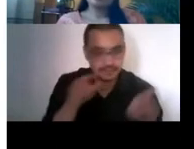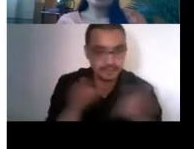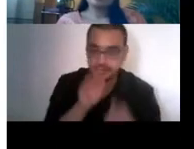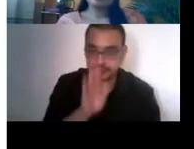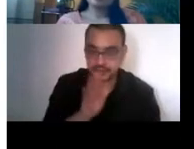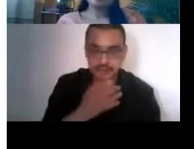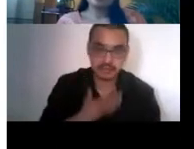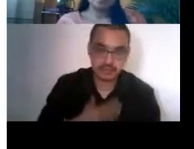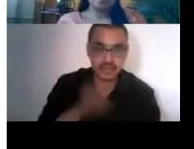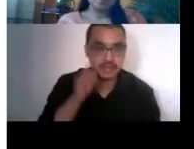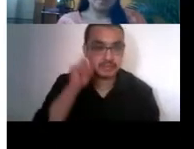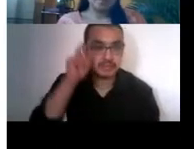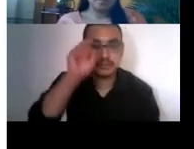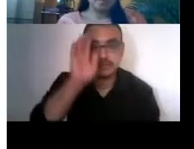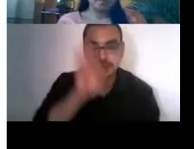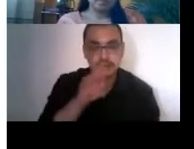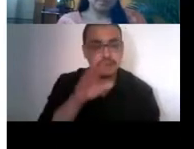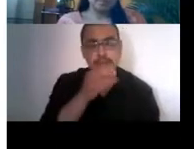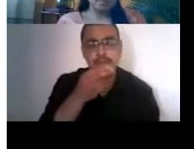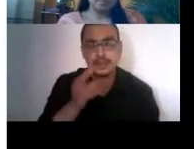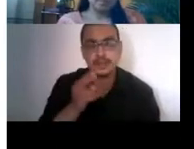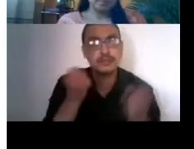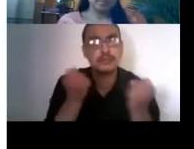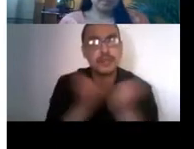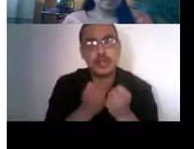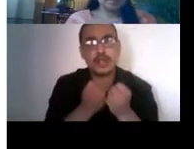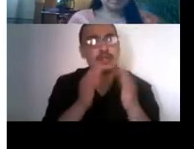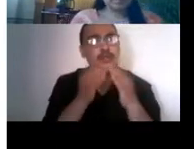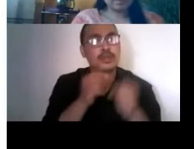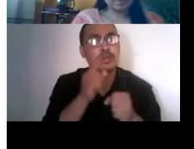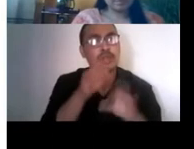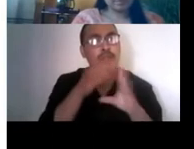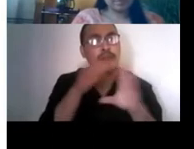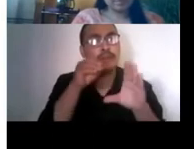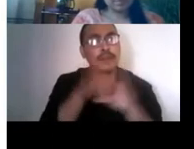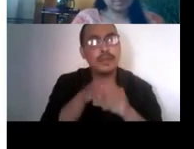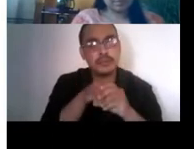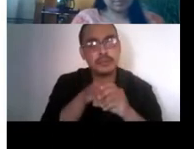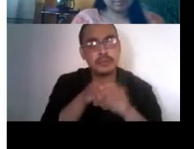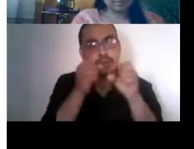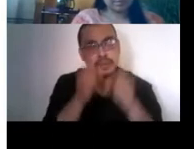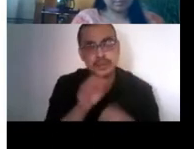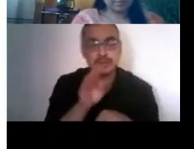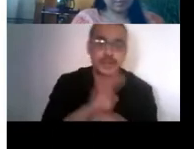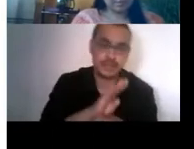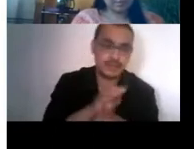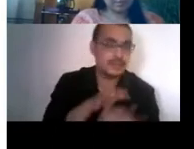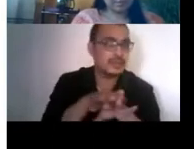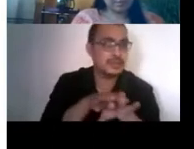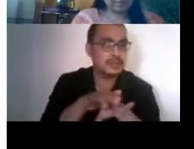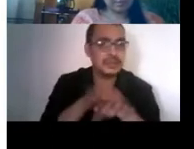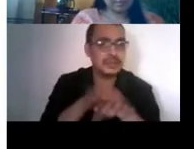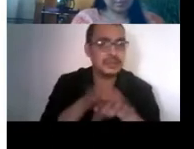र सबैजना ढोका बन्द गरेर एउटै घरभित्र बसिरहँदाखेरि धेरै चाहिने भन्दा बढी